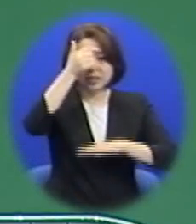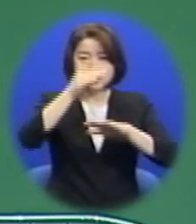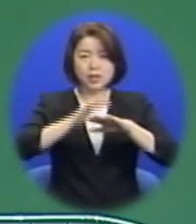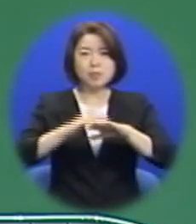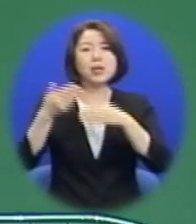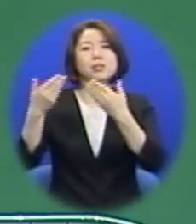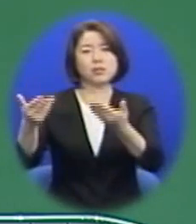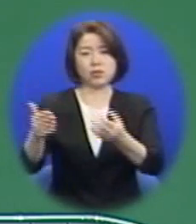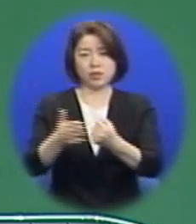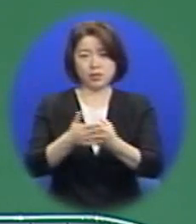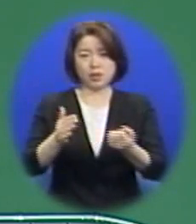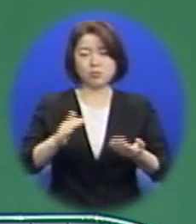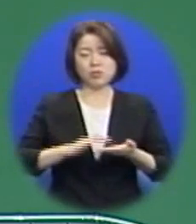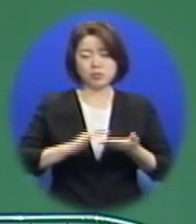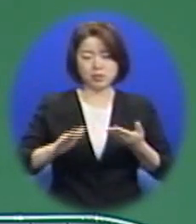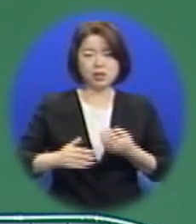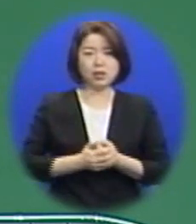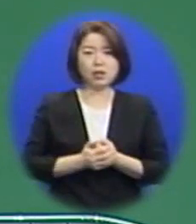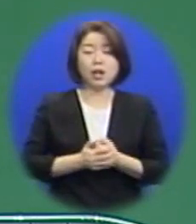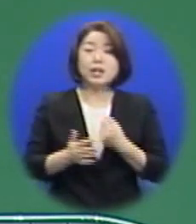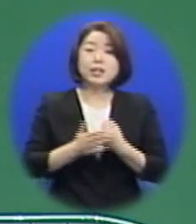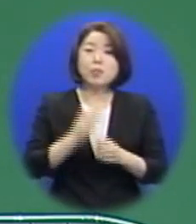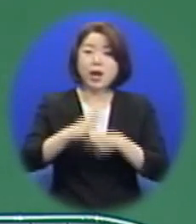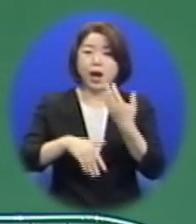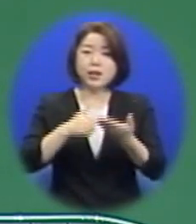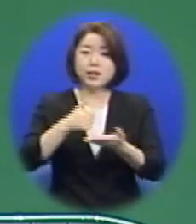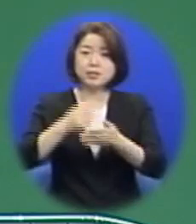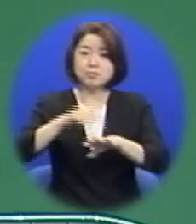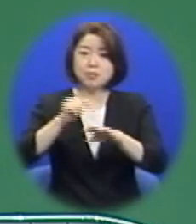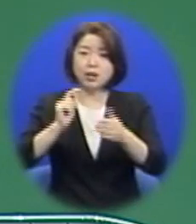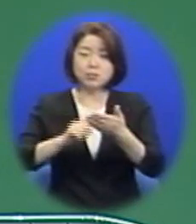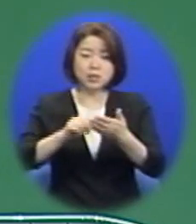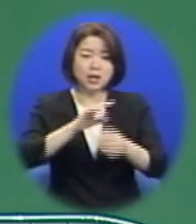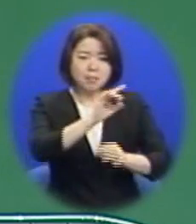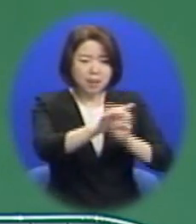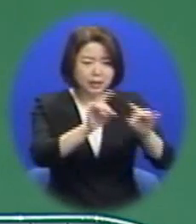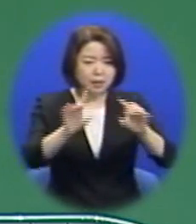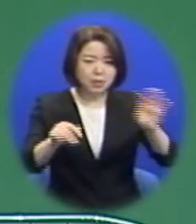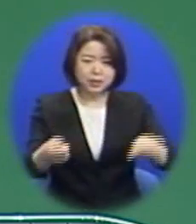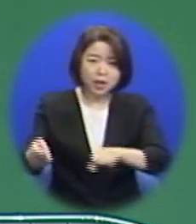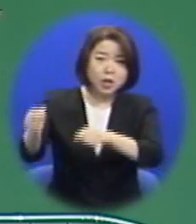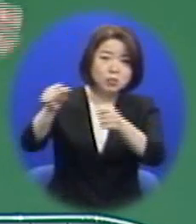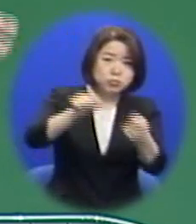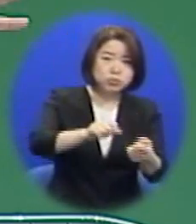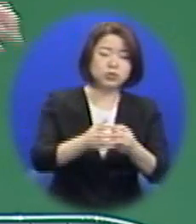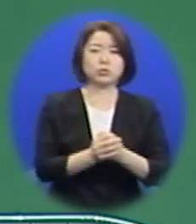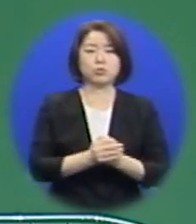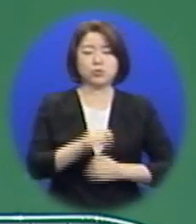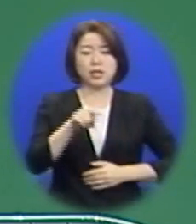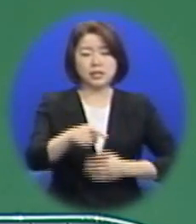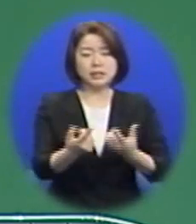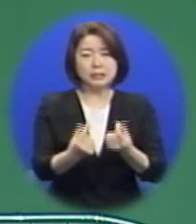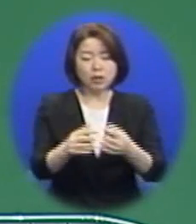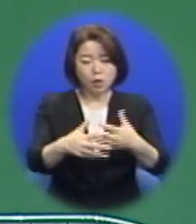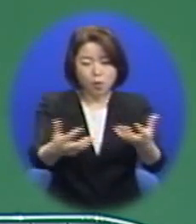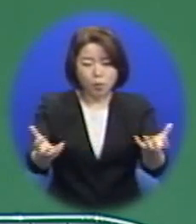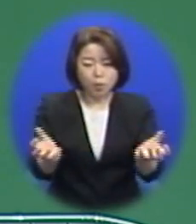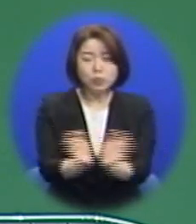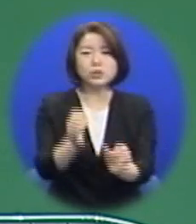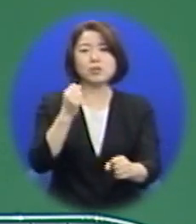때문이죠. 그러니까 하나님의 마음이 그들에게 부어지고 하나님이 그와 같은 공동체를 만들어내신